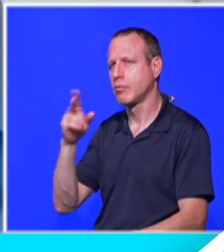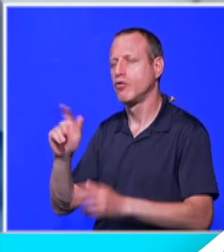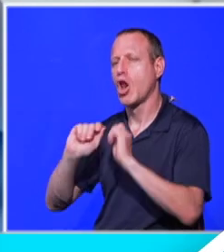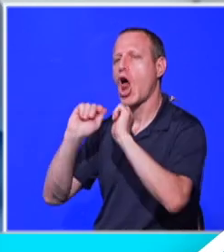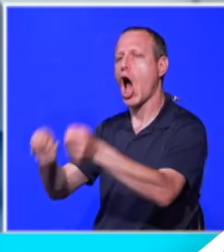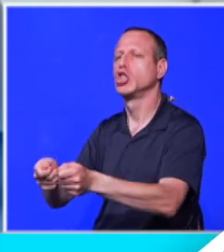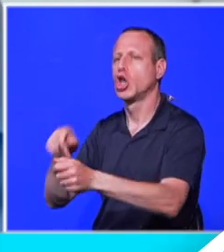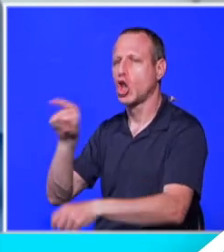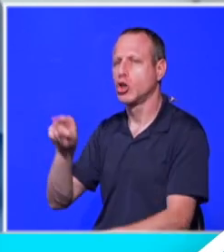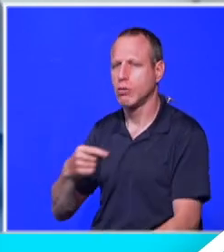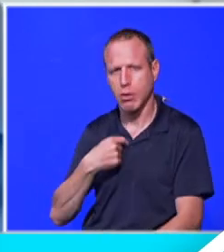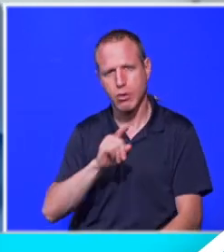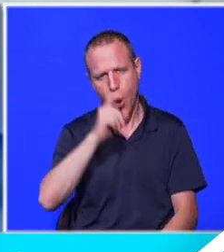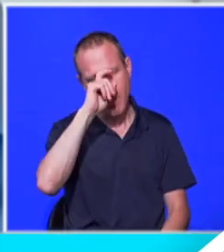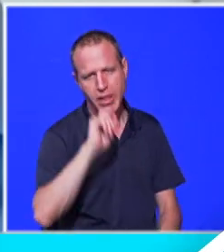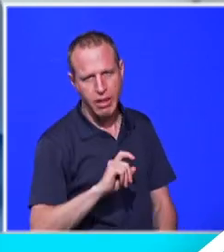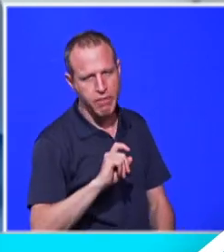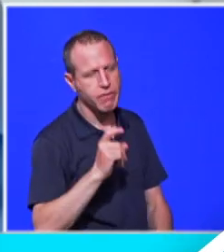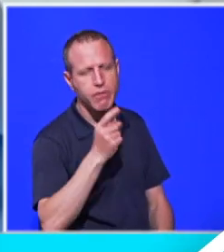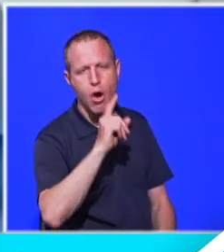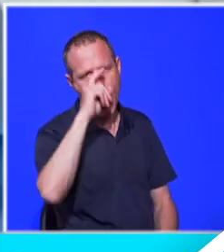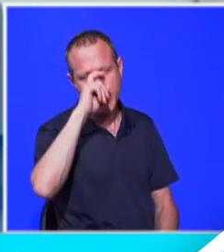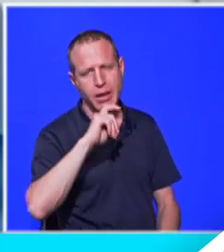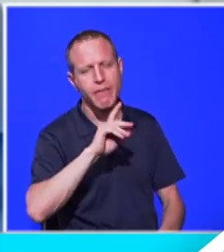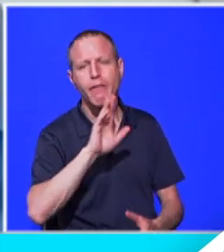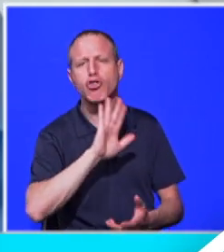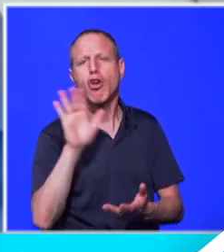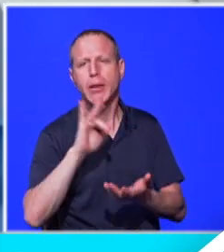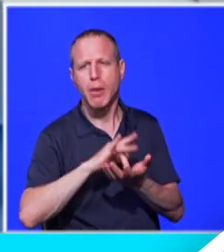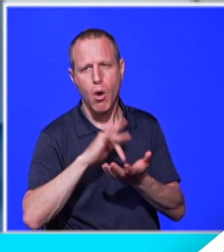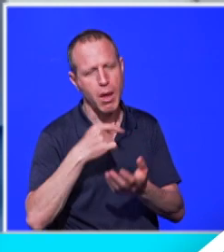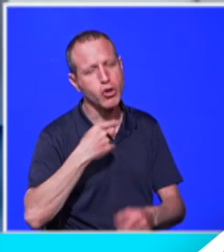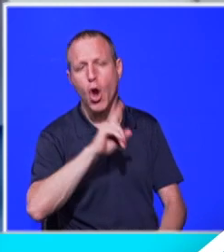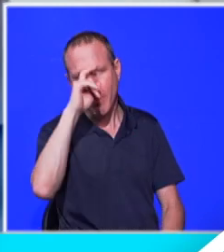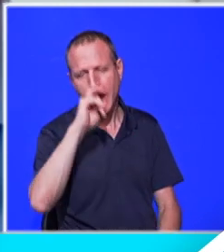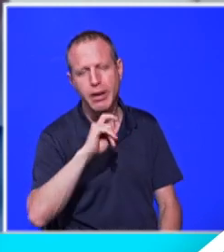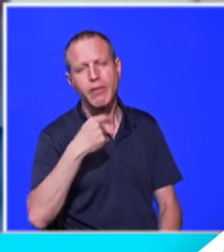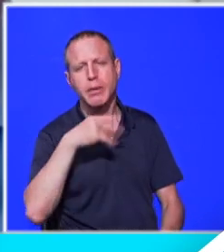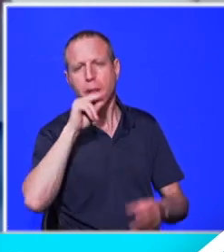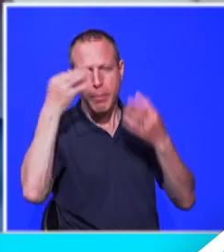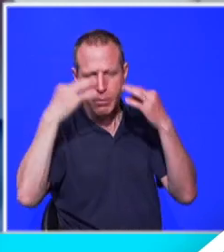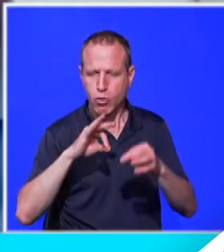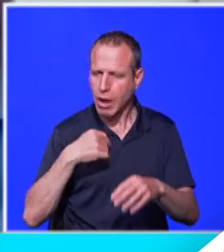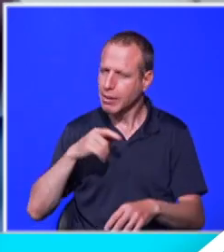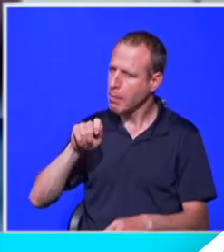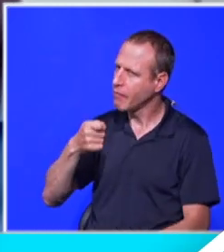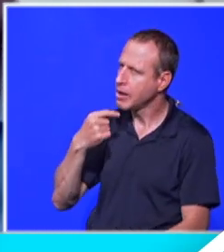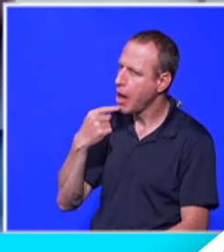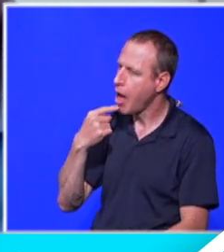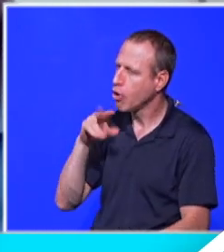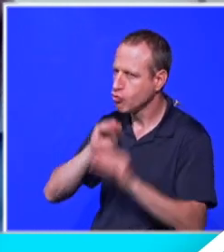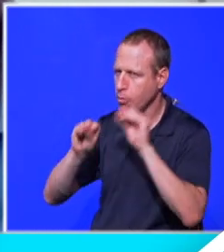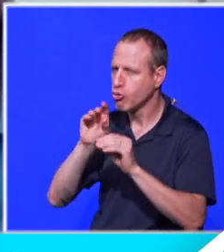אותו. אני לא מתנף, ולא מתנף אחד שאין מקום, אני לא מתנף בכלל, אני מדבר בנימוס. בכוונה השתמשתי במילה הזאת כדי